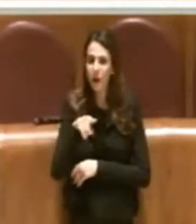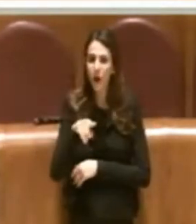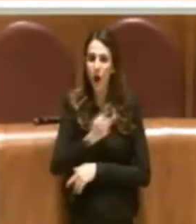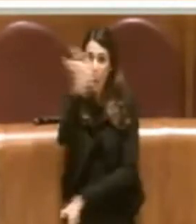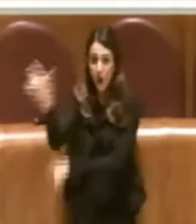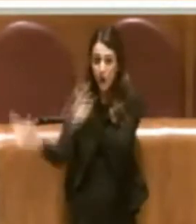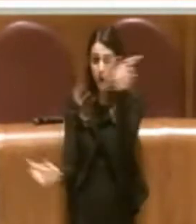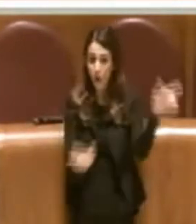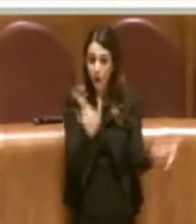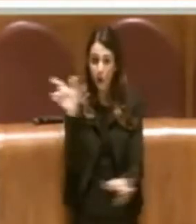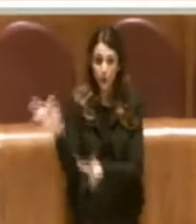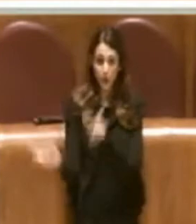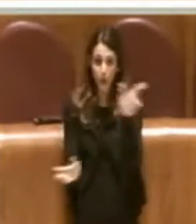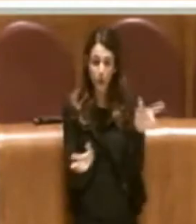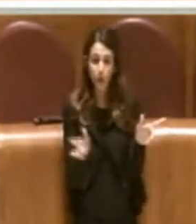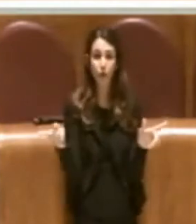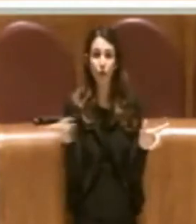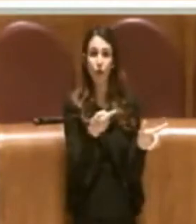sono